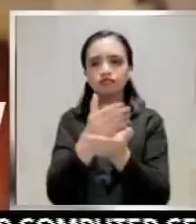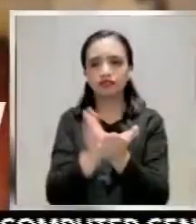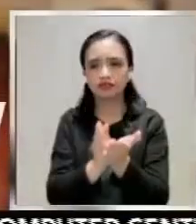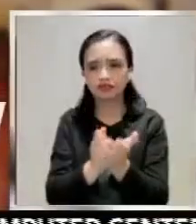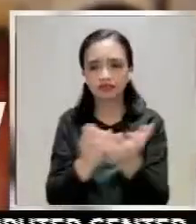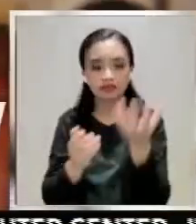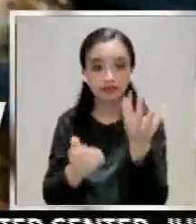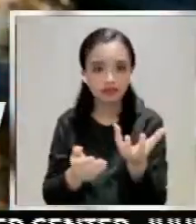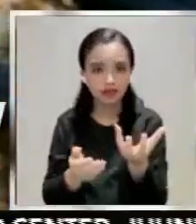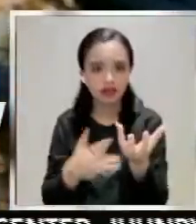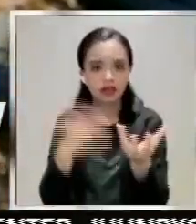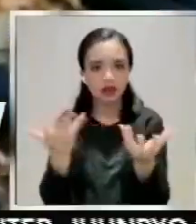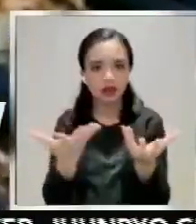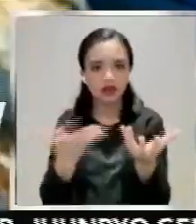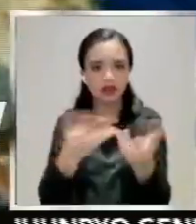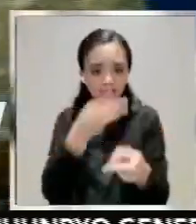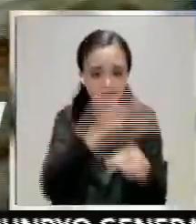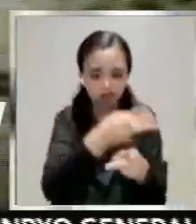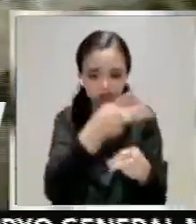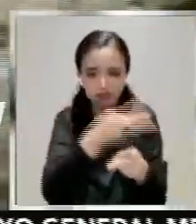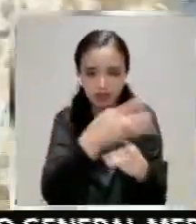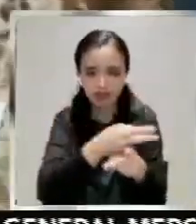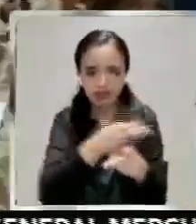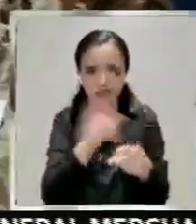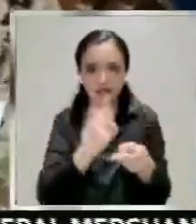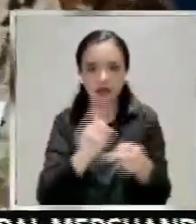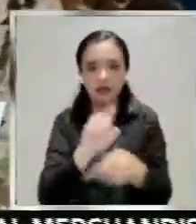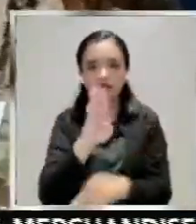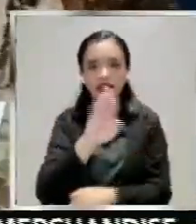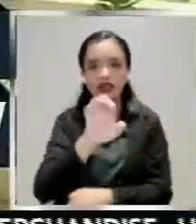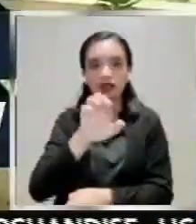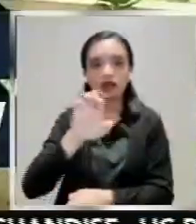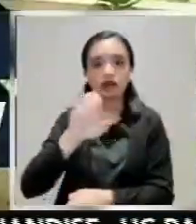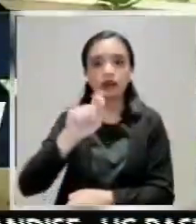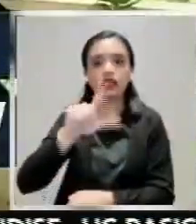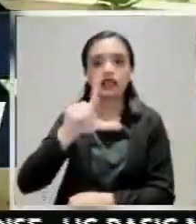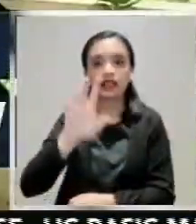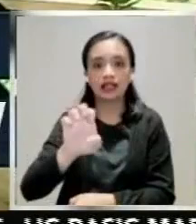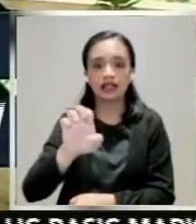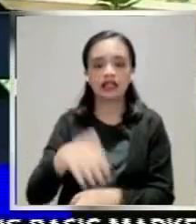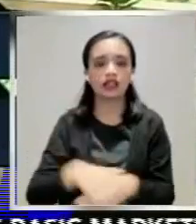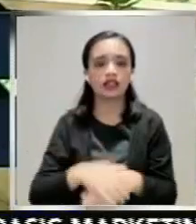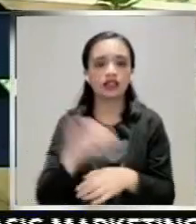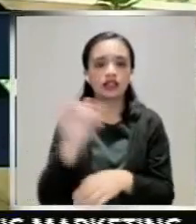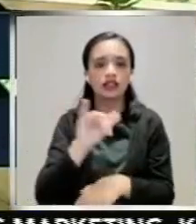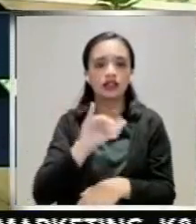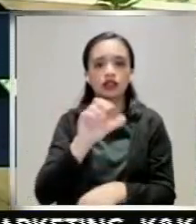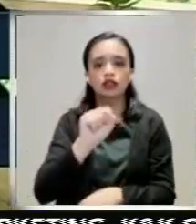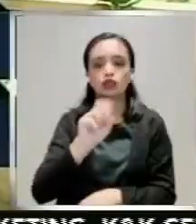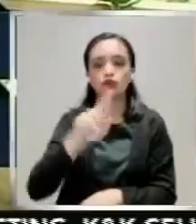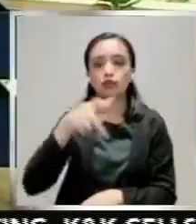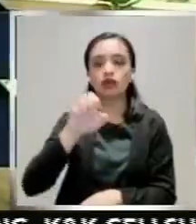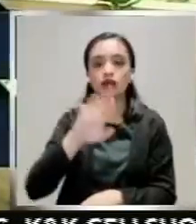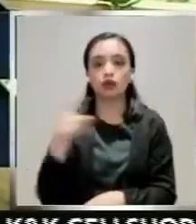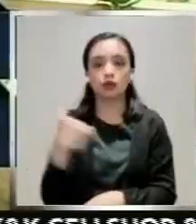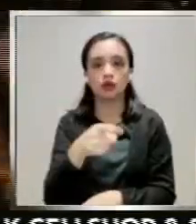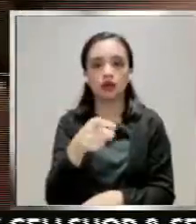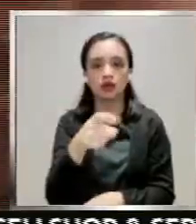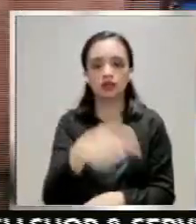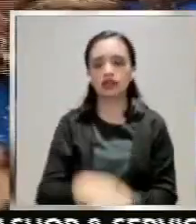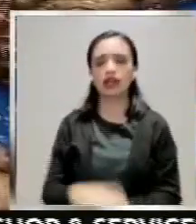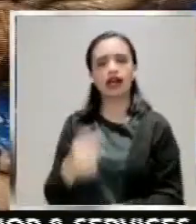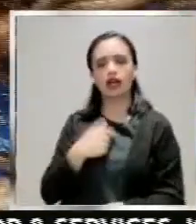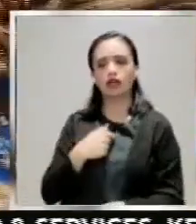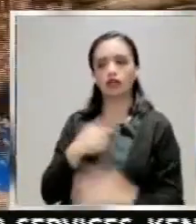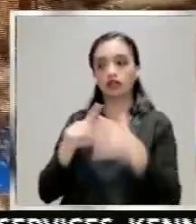itong mga darkling beetle at saka superworm 2019 nag-start po akong mag-breed ng super worms